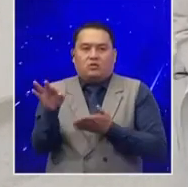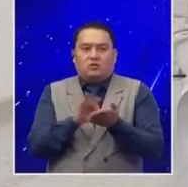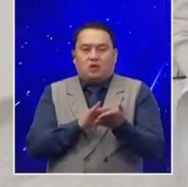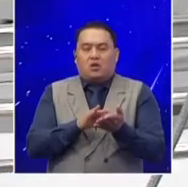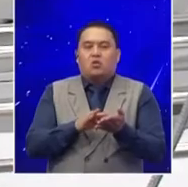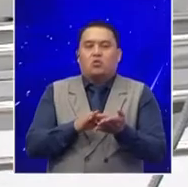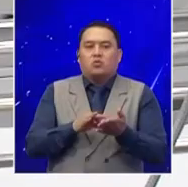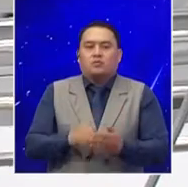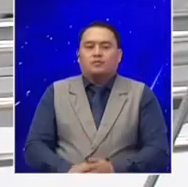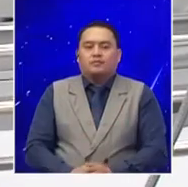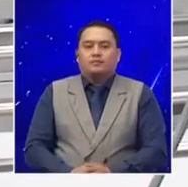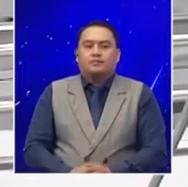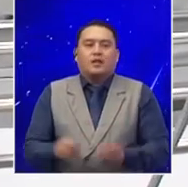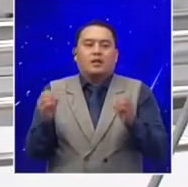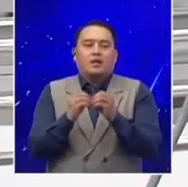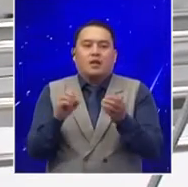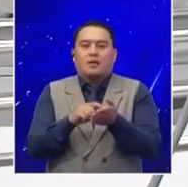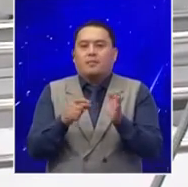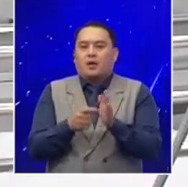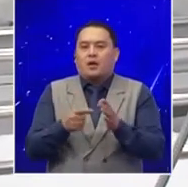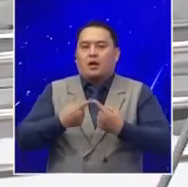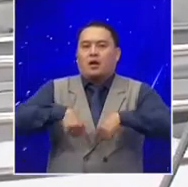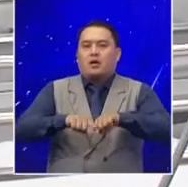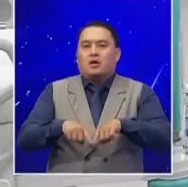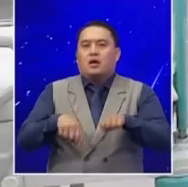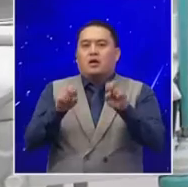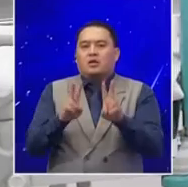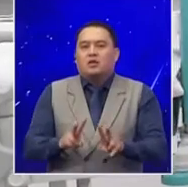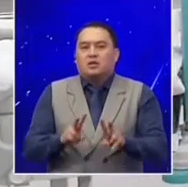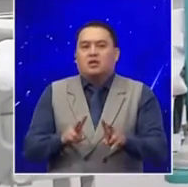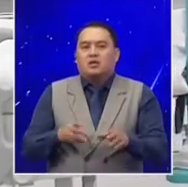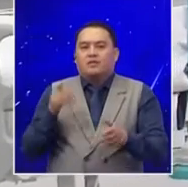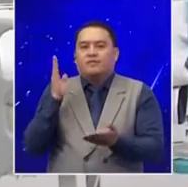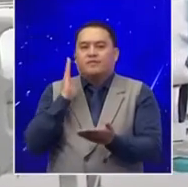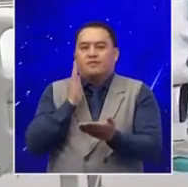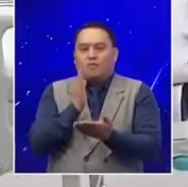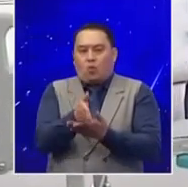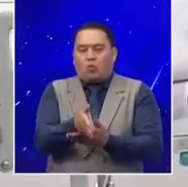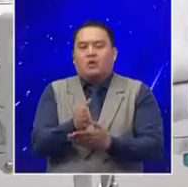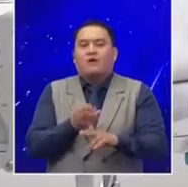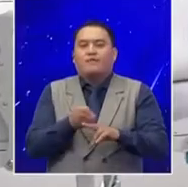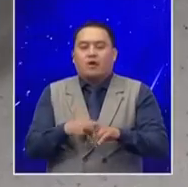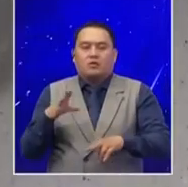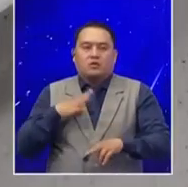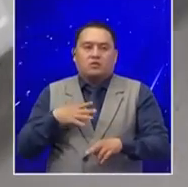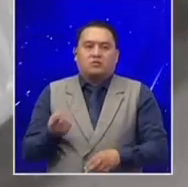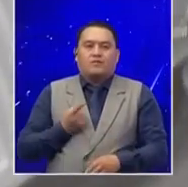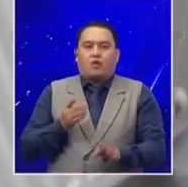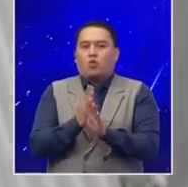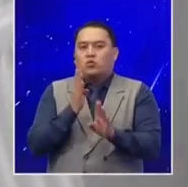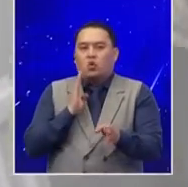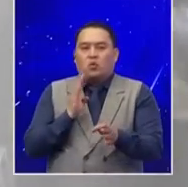на планшет. 10 палат в больнице с отдельным входом. Для того, чтобы прибывшие машины скорой помощи с больными не стояли в